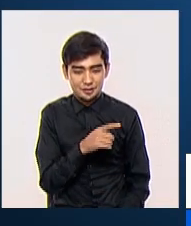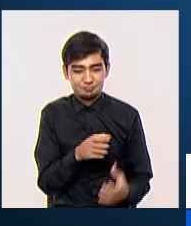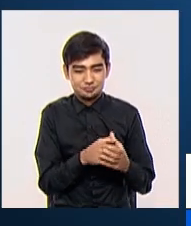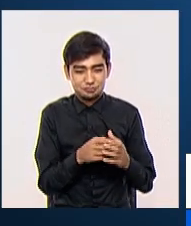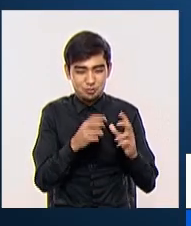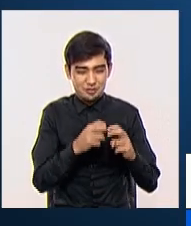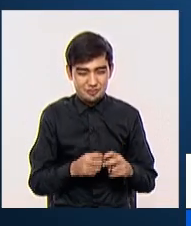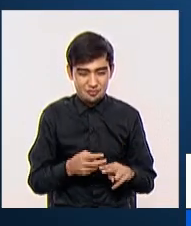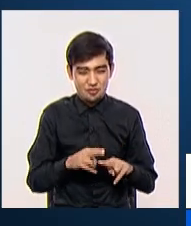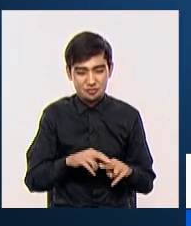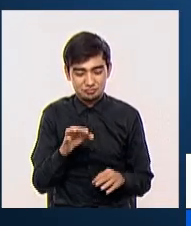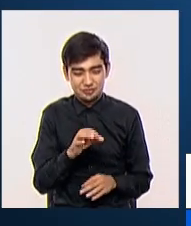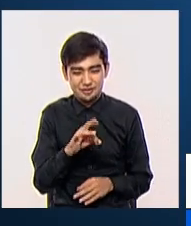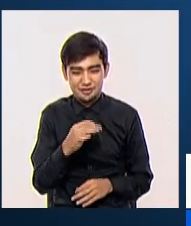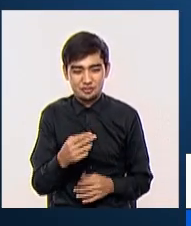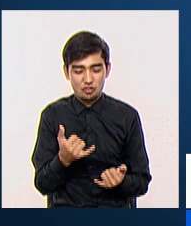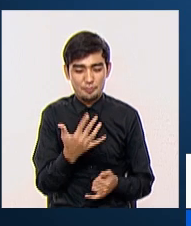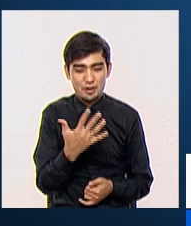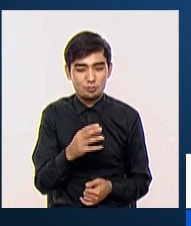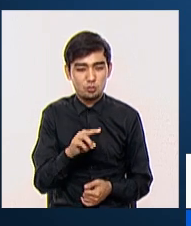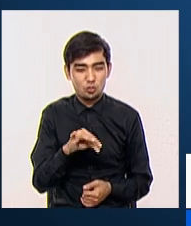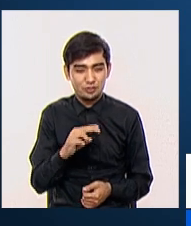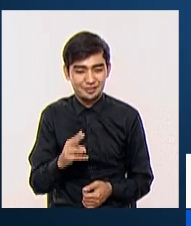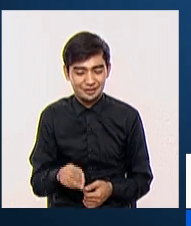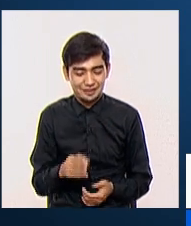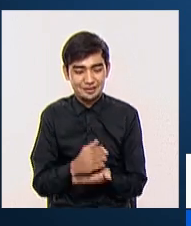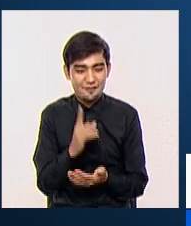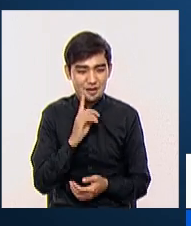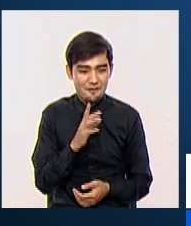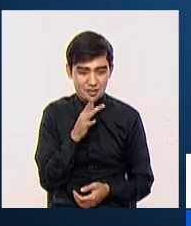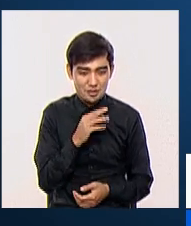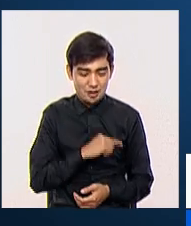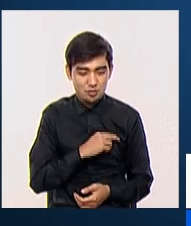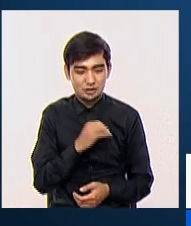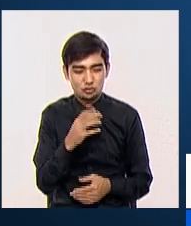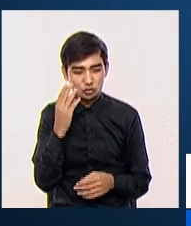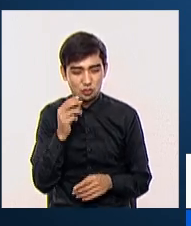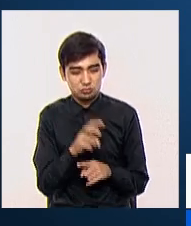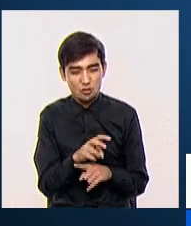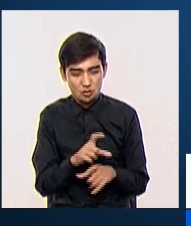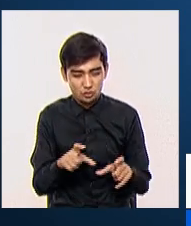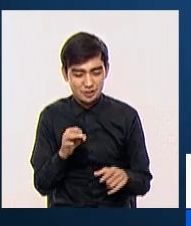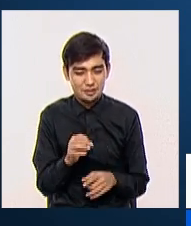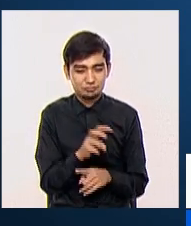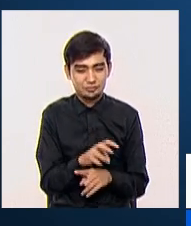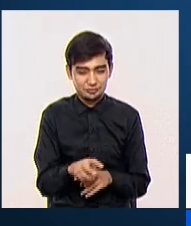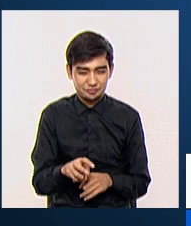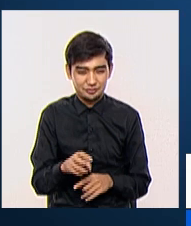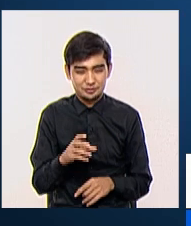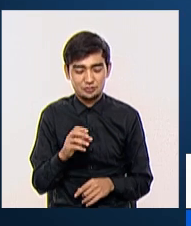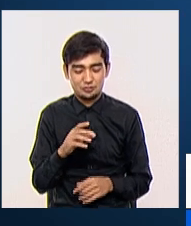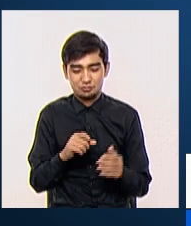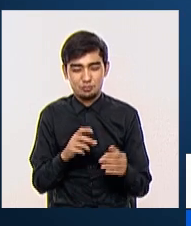группы, которые сейчас проводят рейды по 5 пунктам, в том числе времени работы и числу посетителей, будут выезжать на места по будням